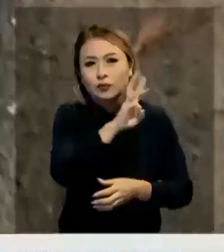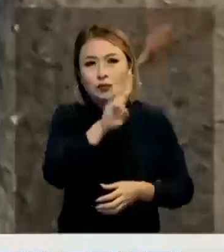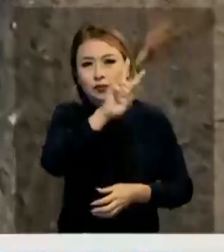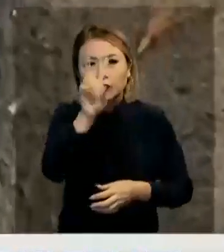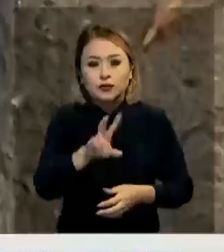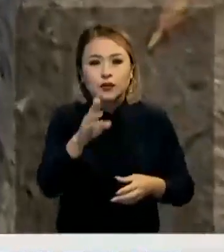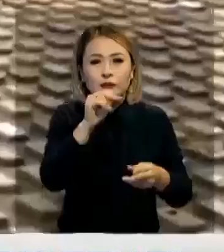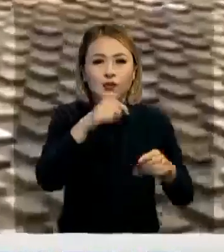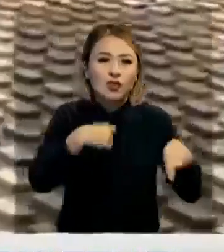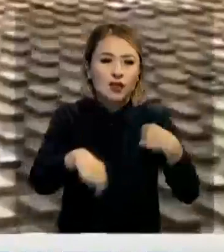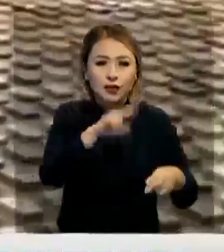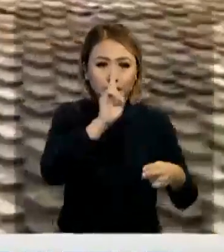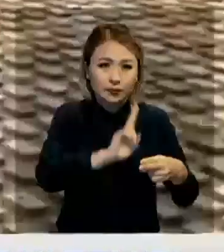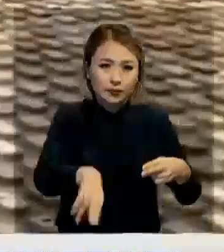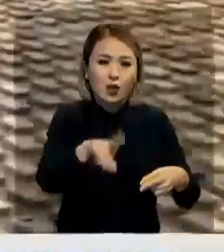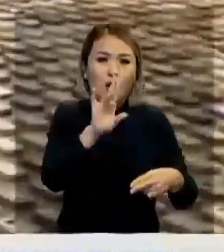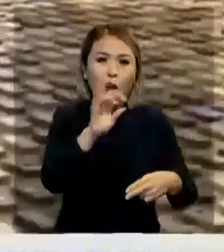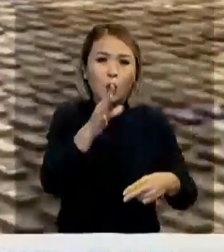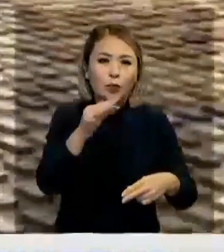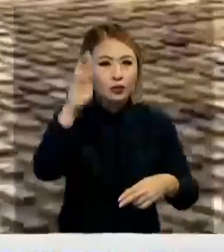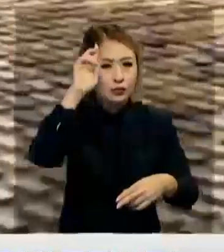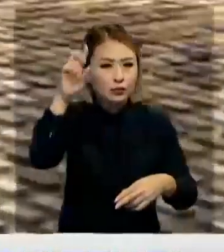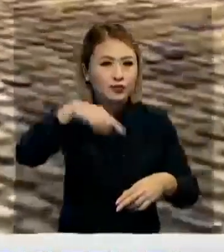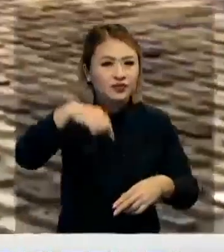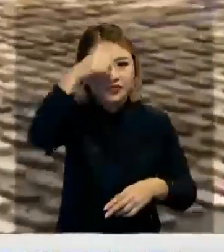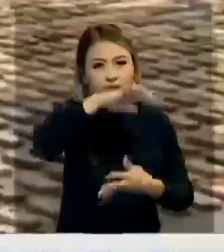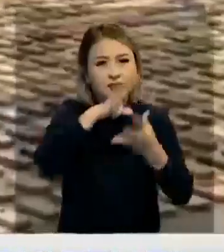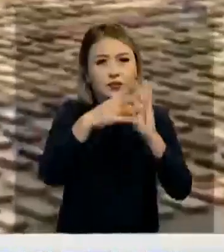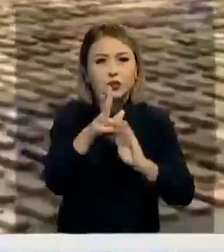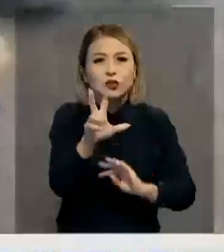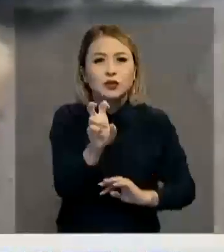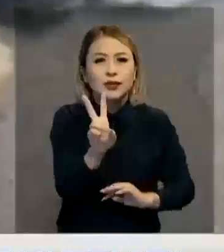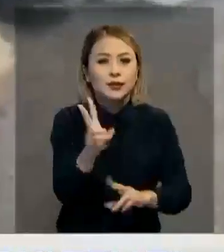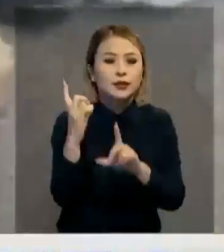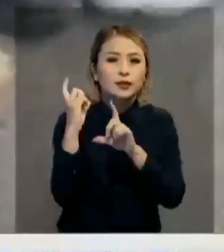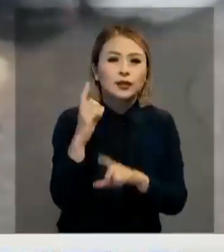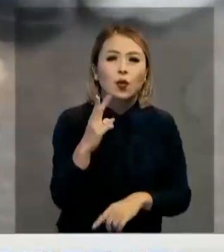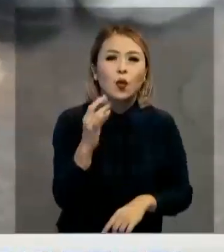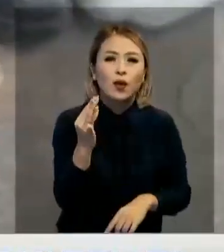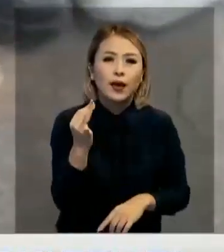тауарынан айрылды дейді. Колумбия үкіметі биыл жалпы 302 тонна кокаин тәркілеген.